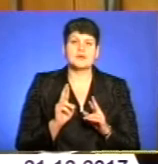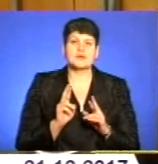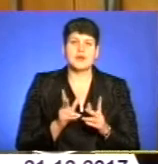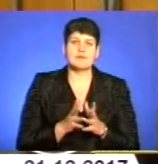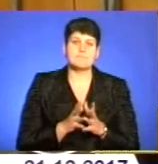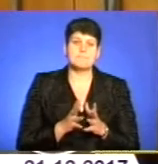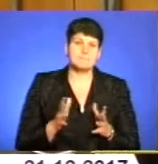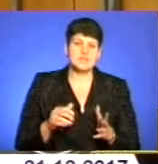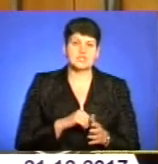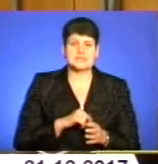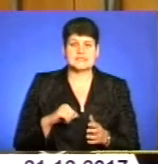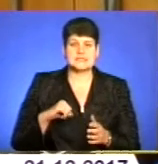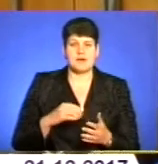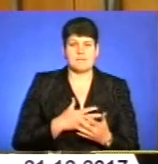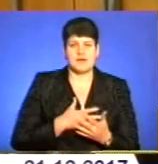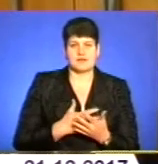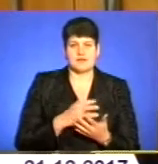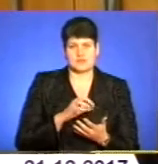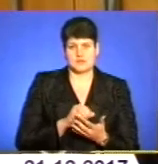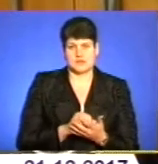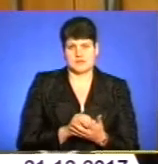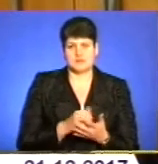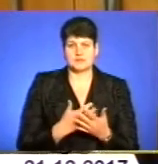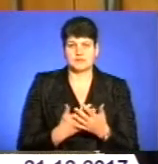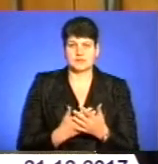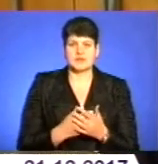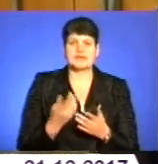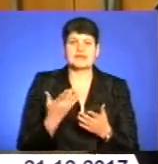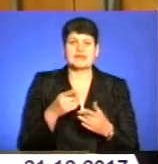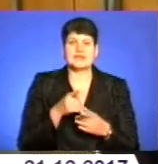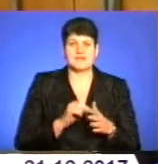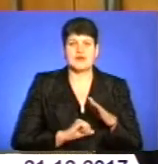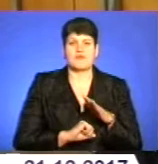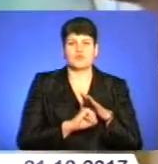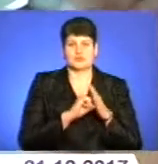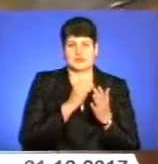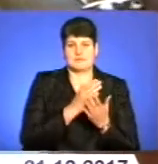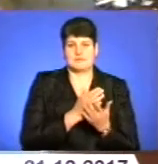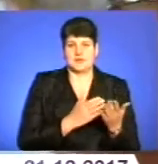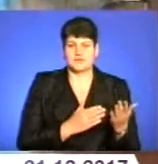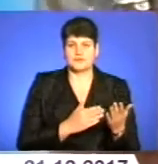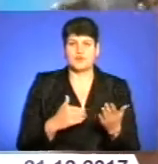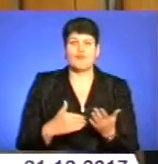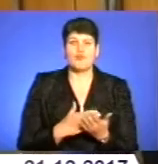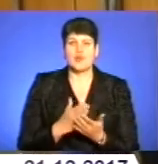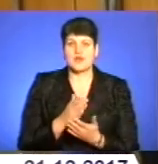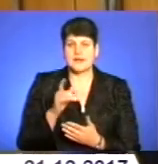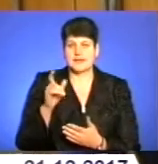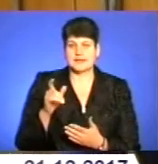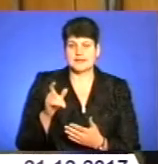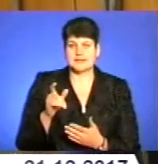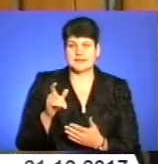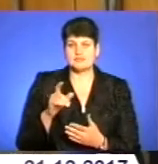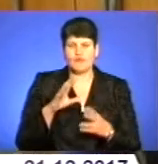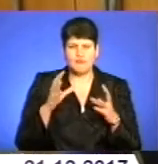більше сам активно займається, і при тому, який він авторитет має. В політиці, в